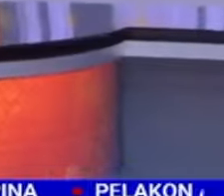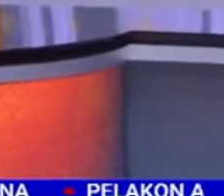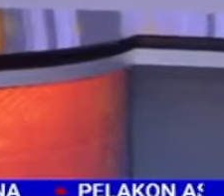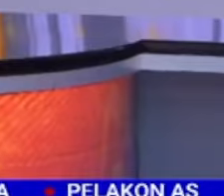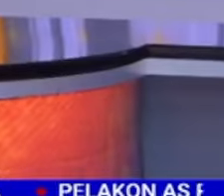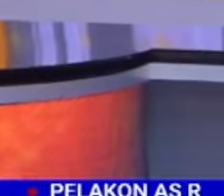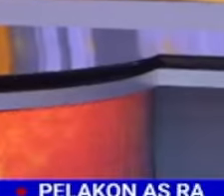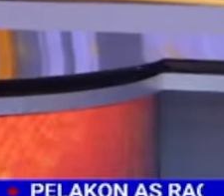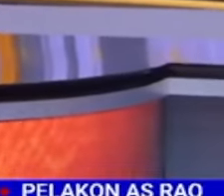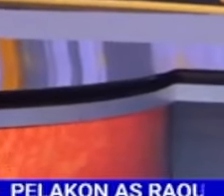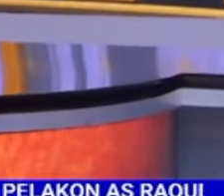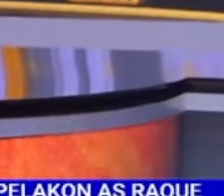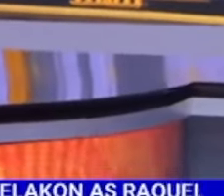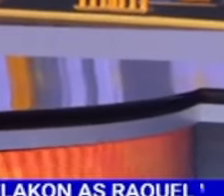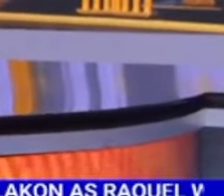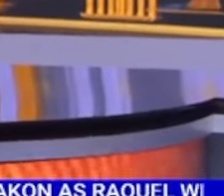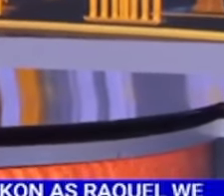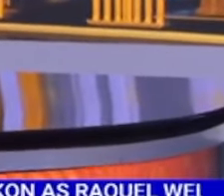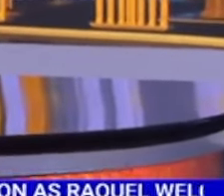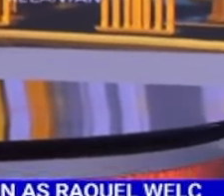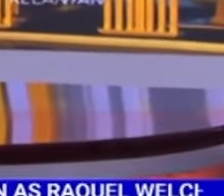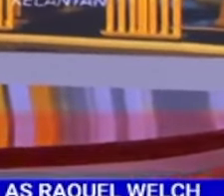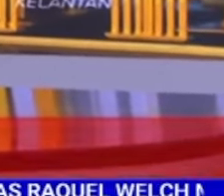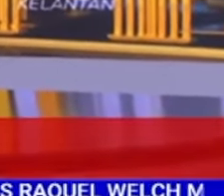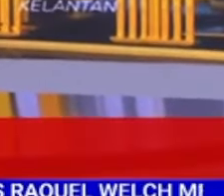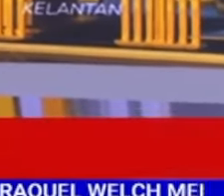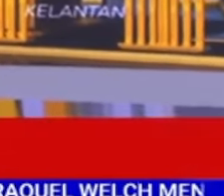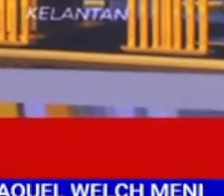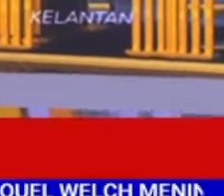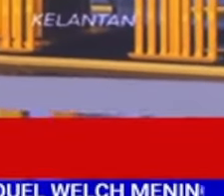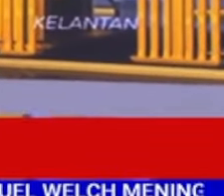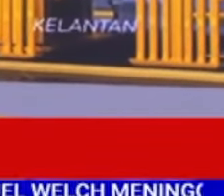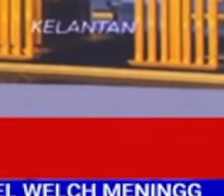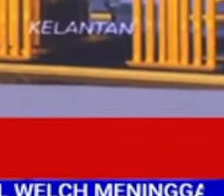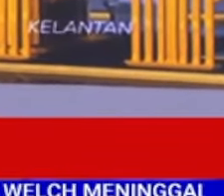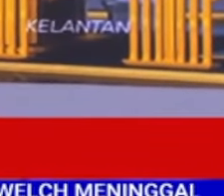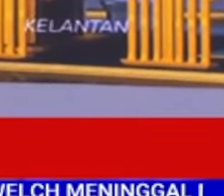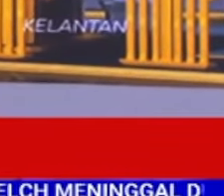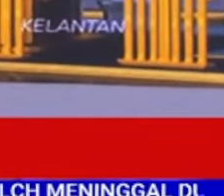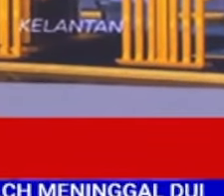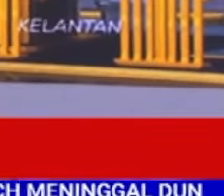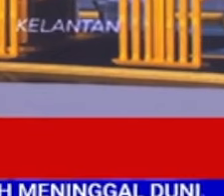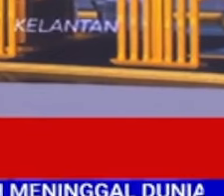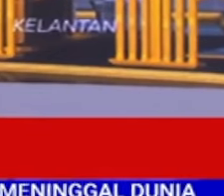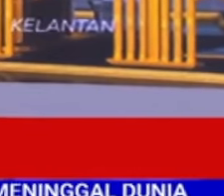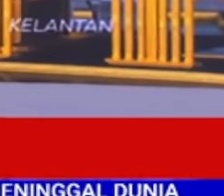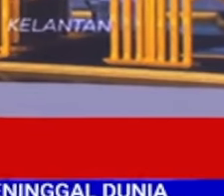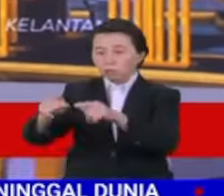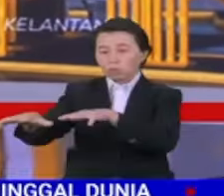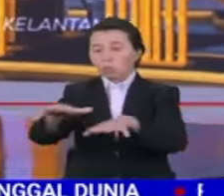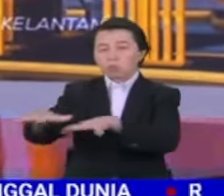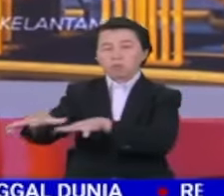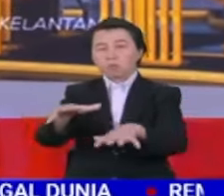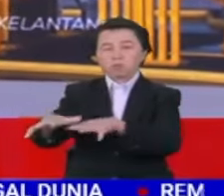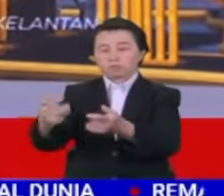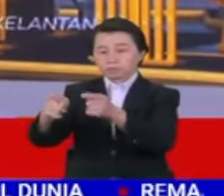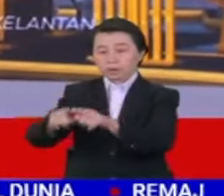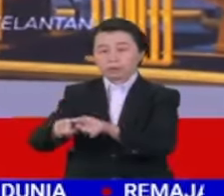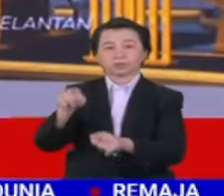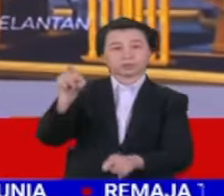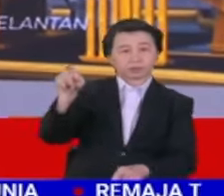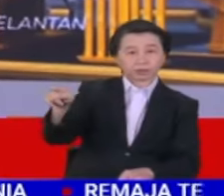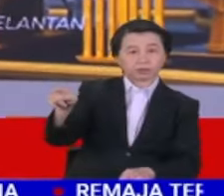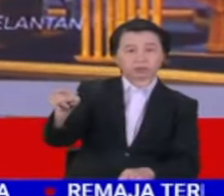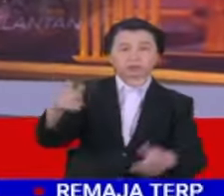50 juta Ringgit disalurkan Kerajaan Malaysia kepada turkiye dan serial susulan gempa bumi gua yang berlaku di negara